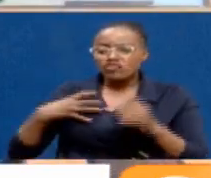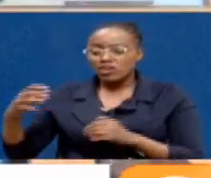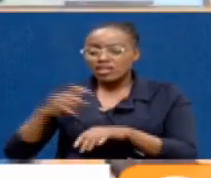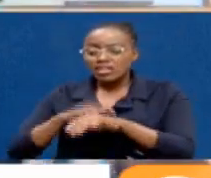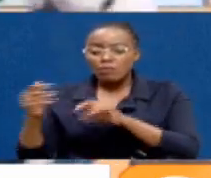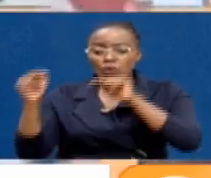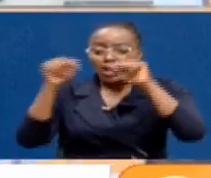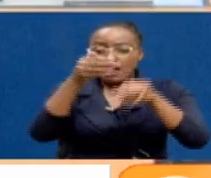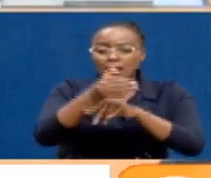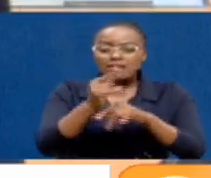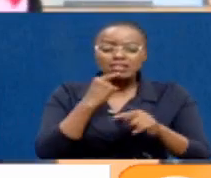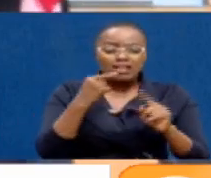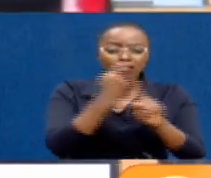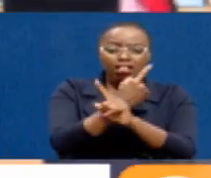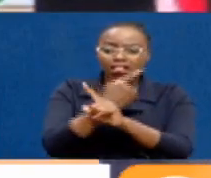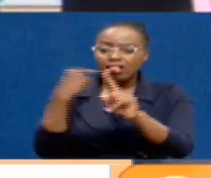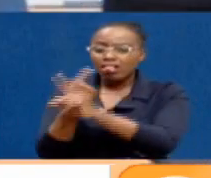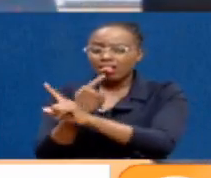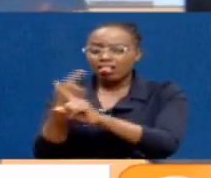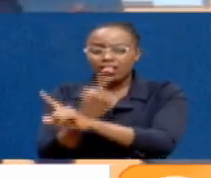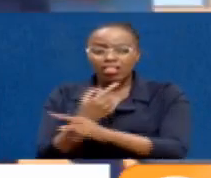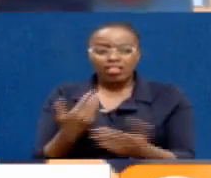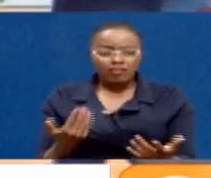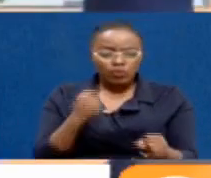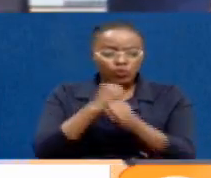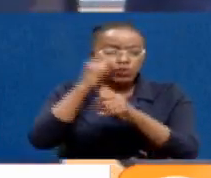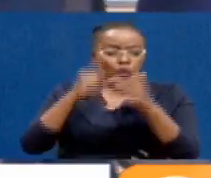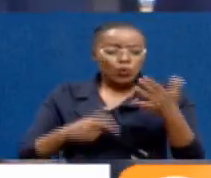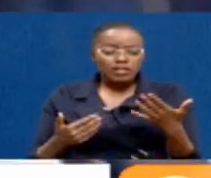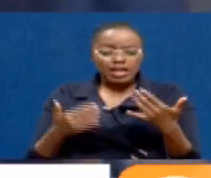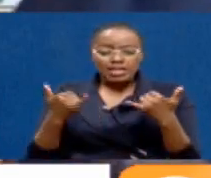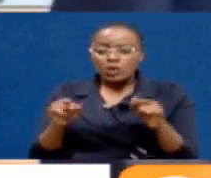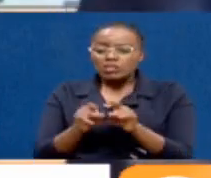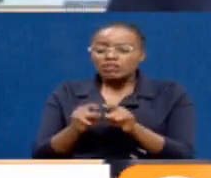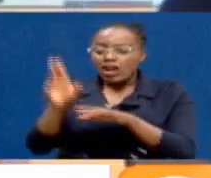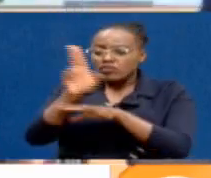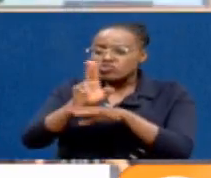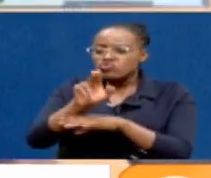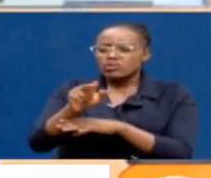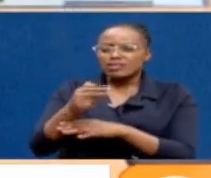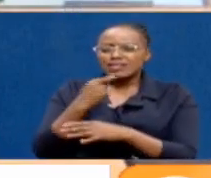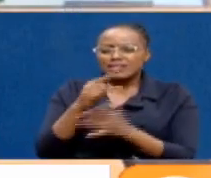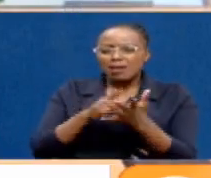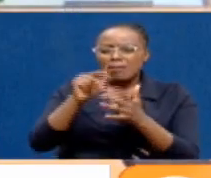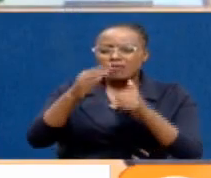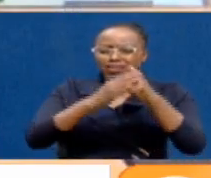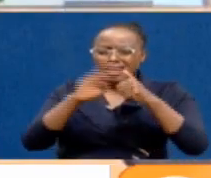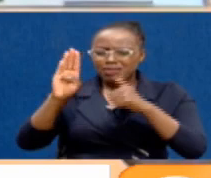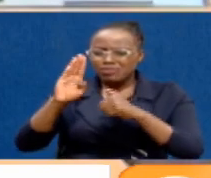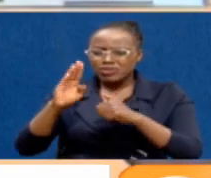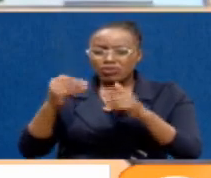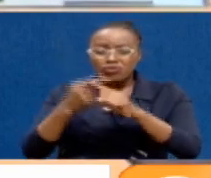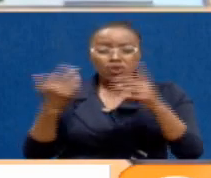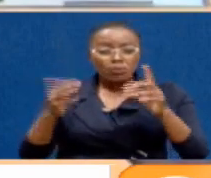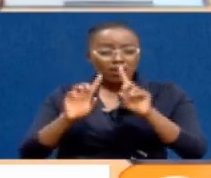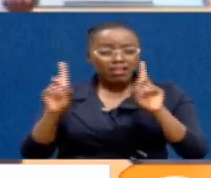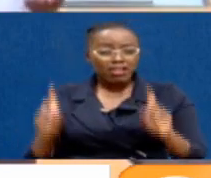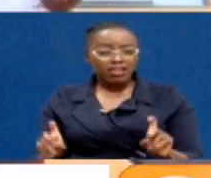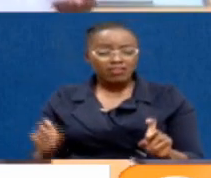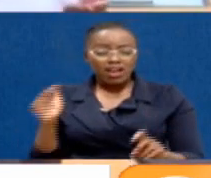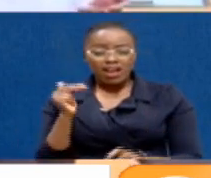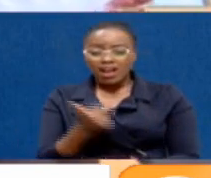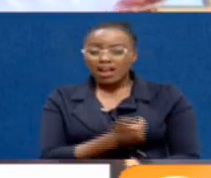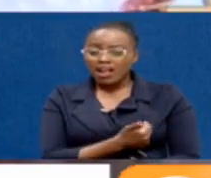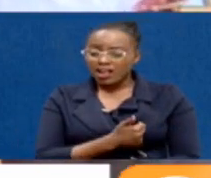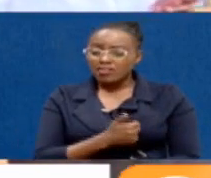Tukifika hapa wanaongea hivi, wanaongea hivi. Pesa zetu wamesha tunyang'anya, wakisema tulipa 9 billion ziko wapi? Sisi